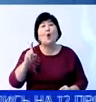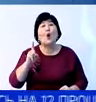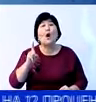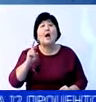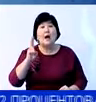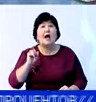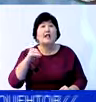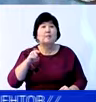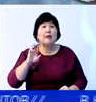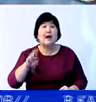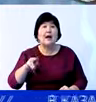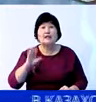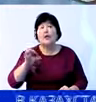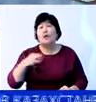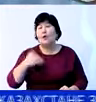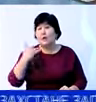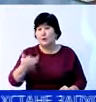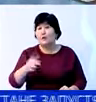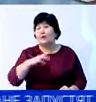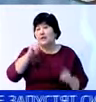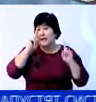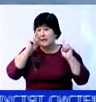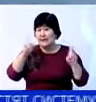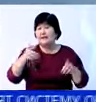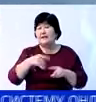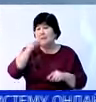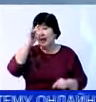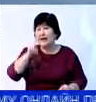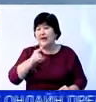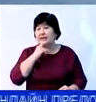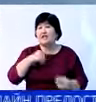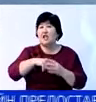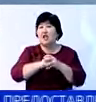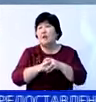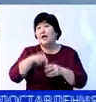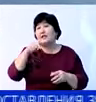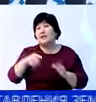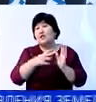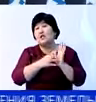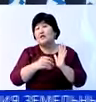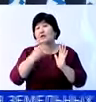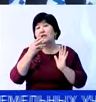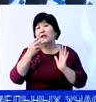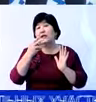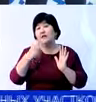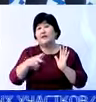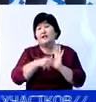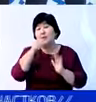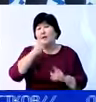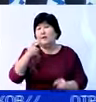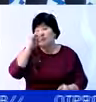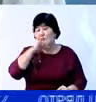Мунатпасулы. Кажымухан Мунатпасулы – знаменитый казахский борец. В 1927 году ему, как первому